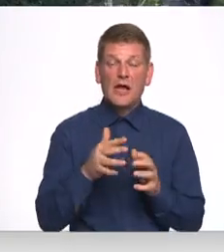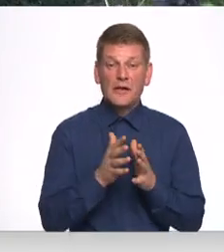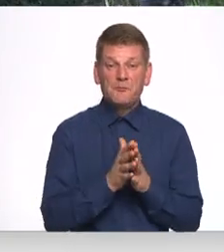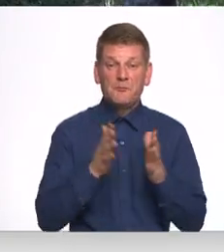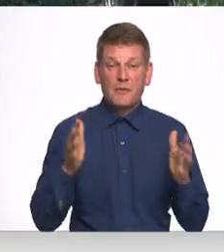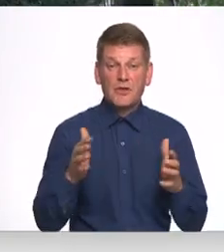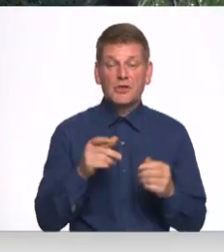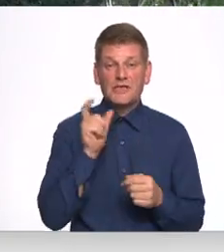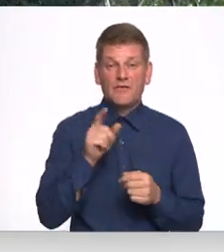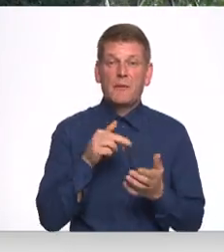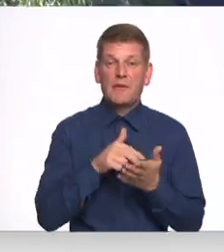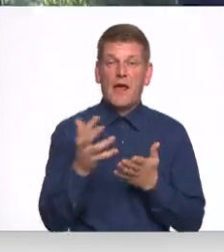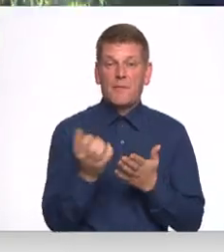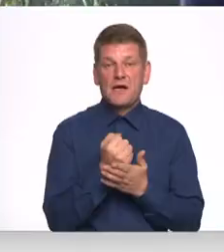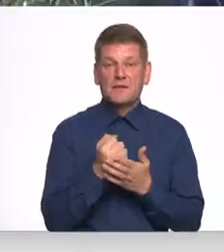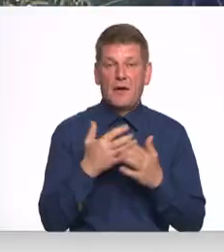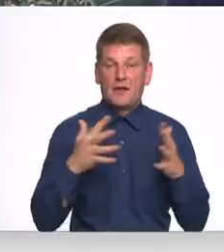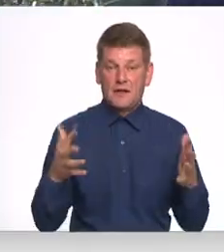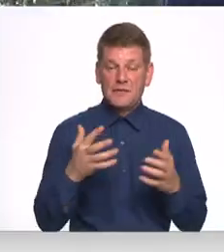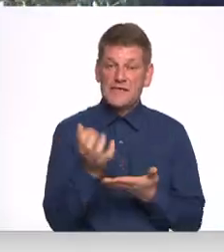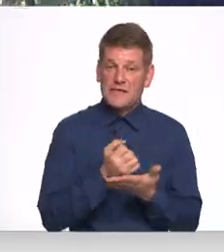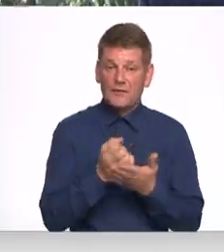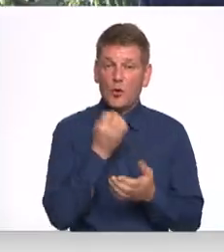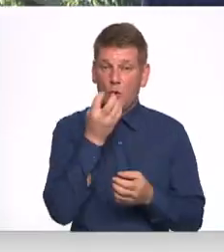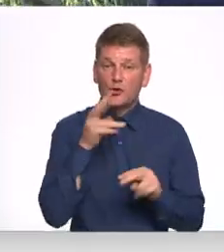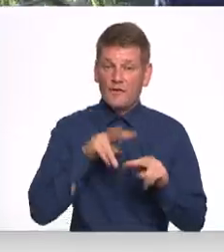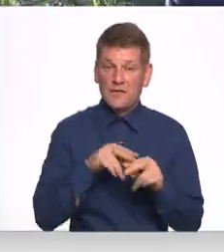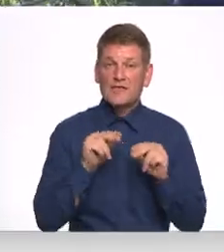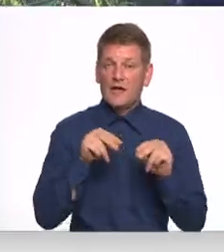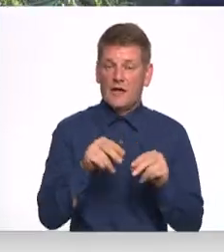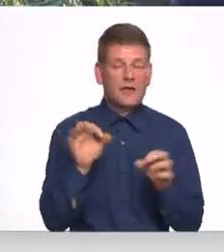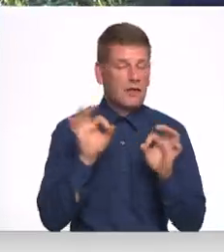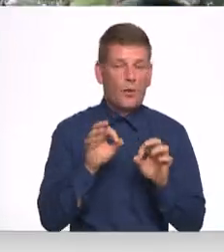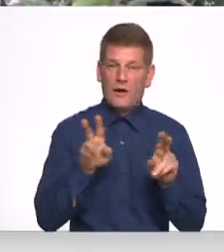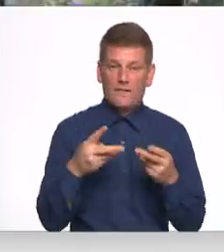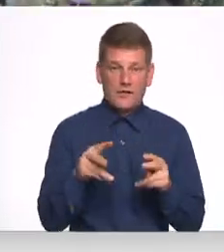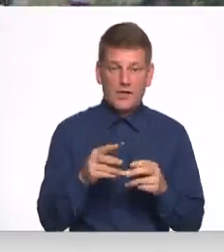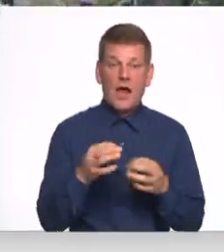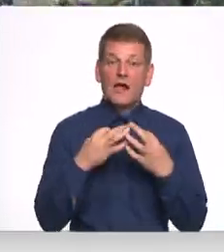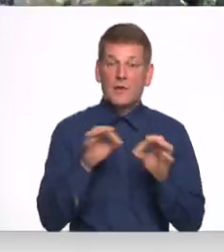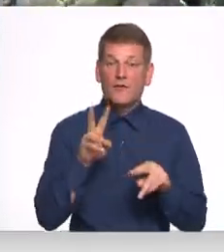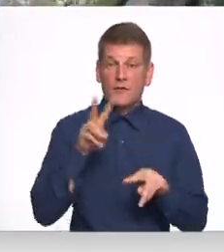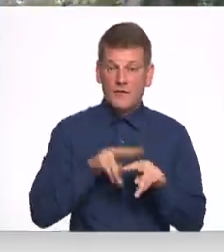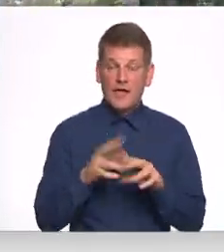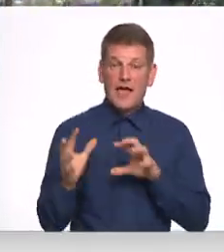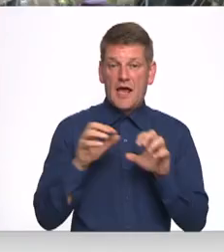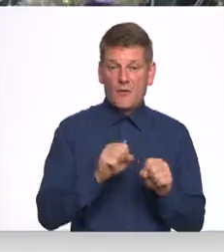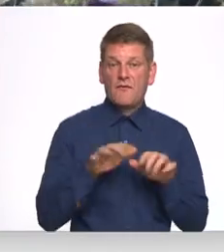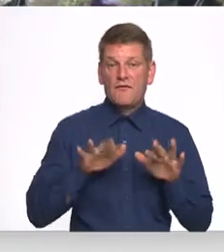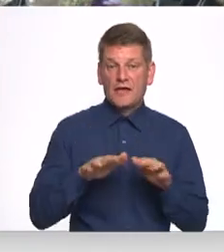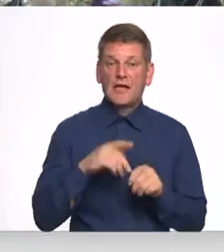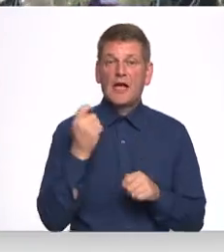paplašinātu cilvēkam pieejamās platības. Izravēto rožu vietā stādīt neko nevajadzēšot, atbrīvoto vietu ieņemšot